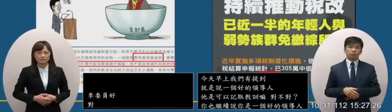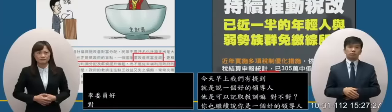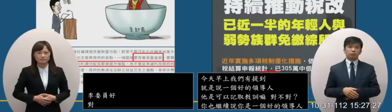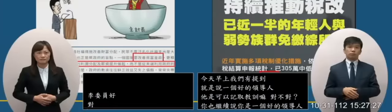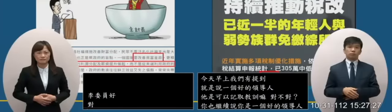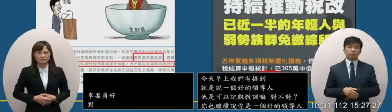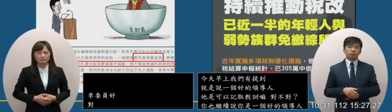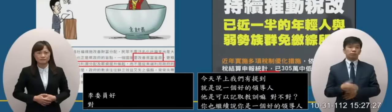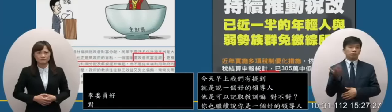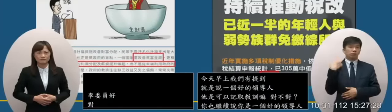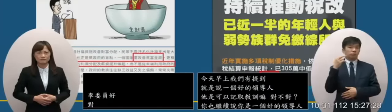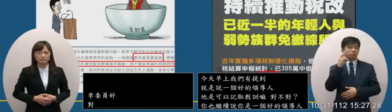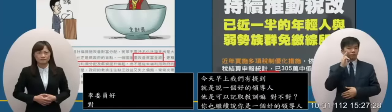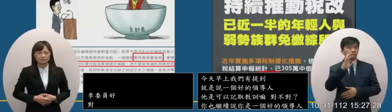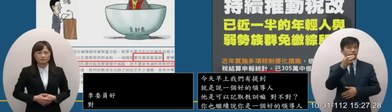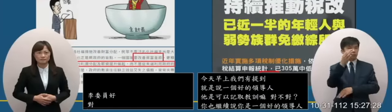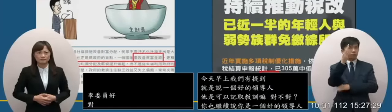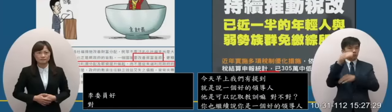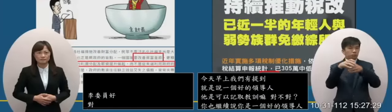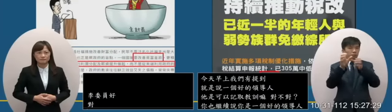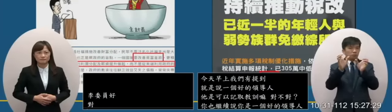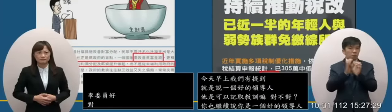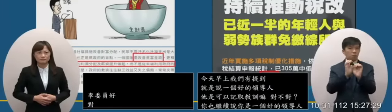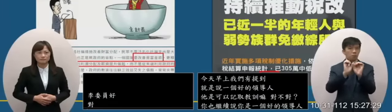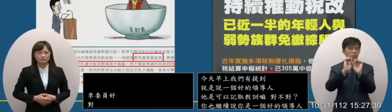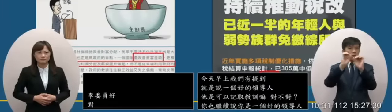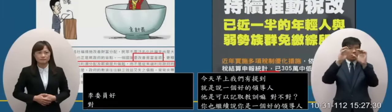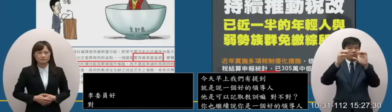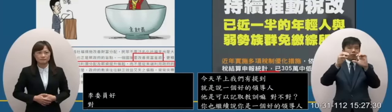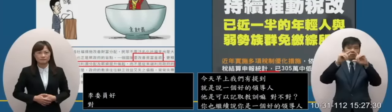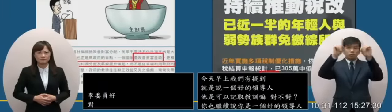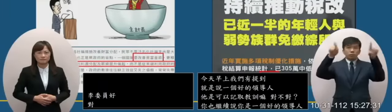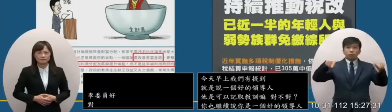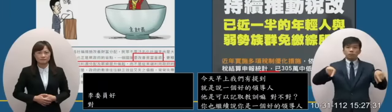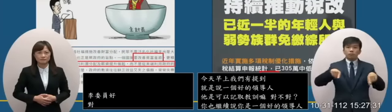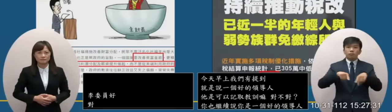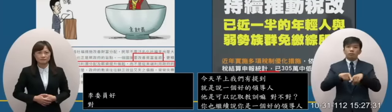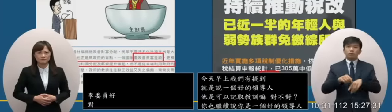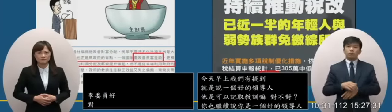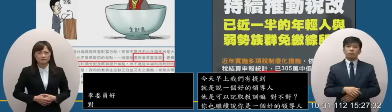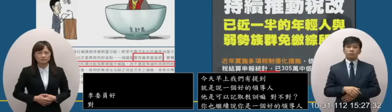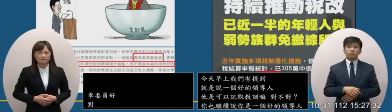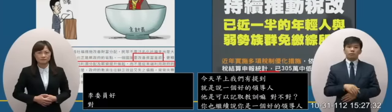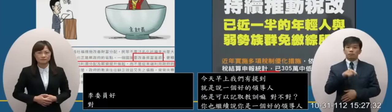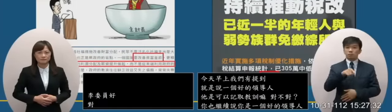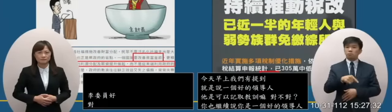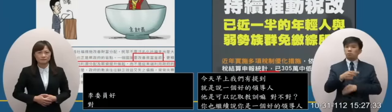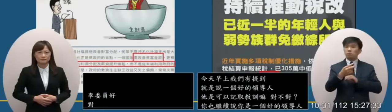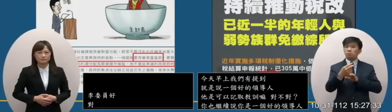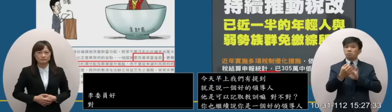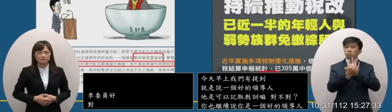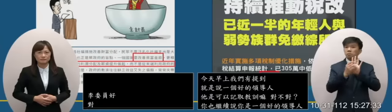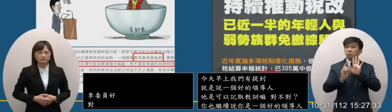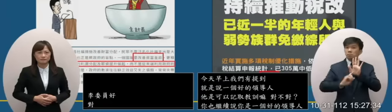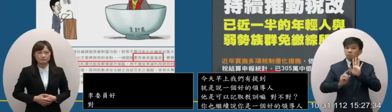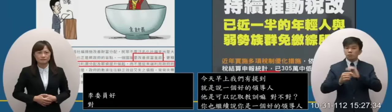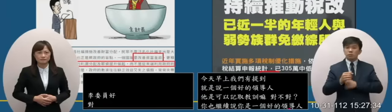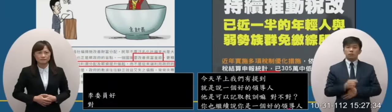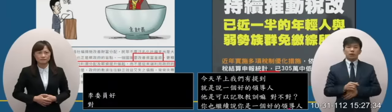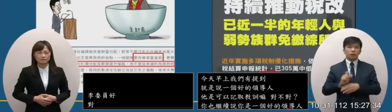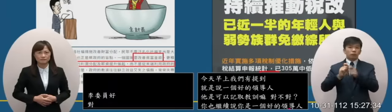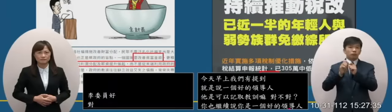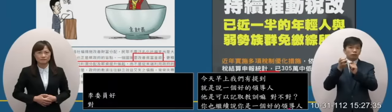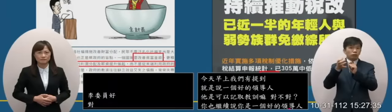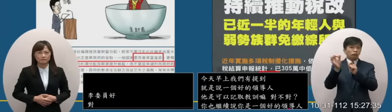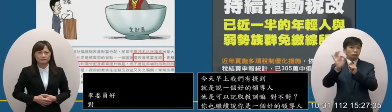就是财政部的这个广告啊，它上面讲说，这个呢，我们这个在免税所得